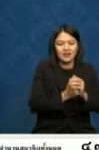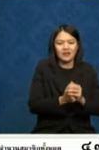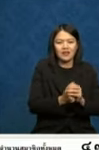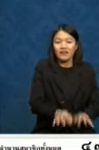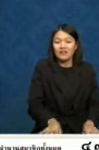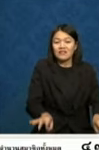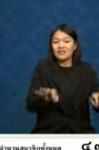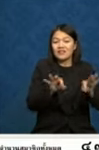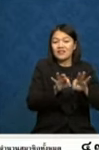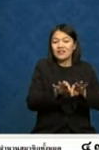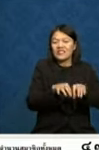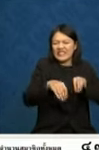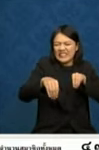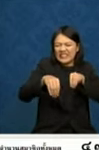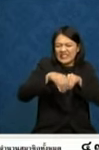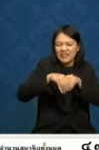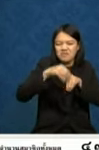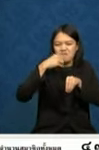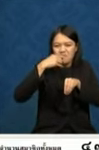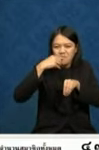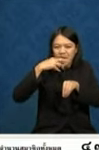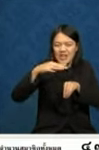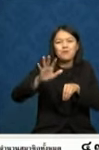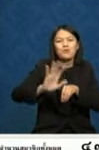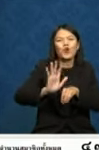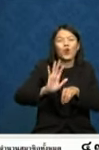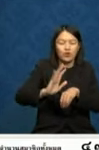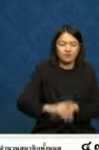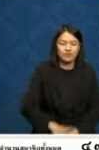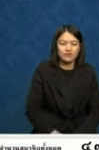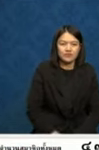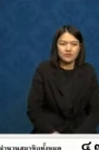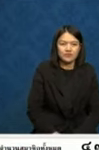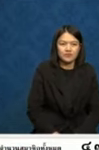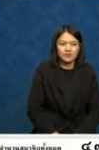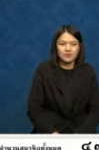จะต้องก่อสร้างให้ติดน่านน้ำนะครับ